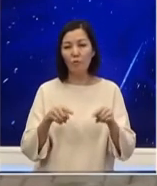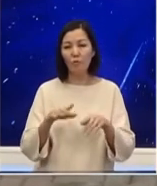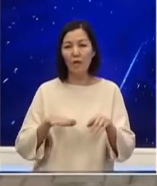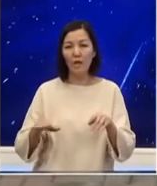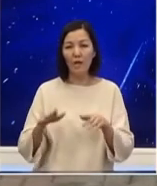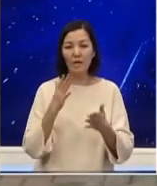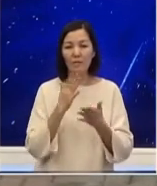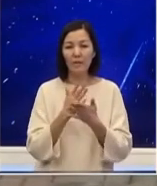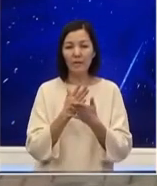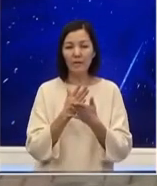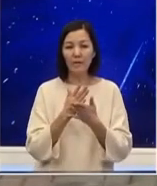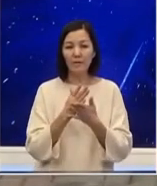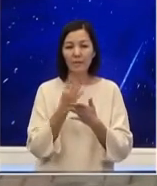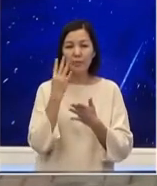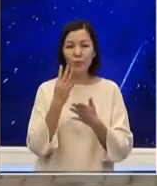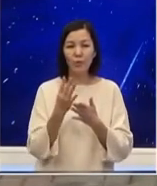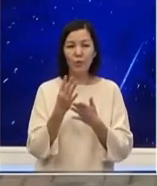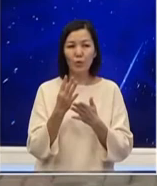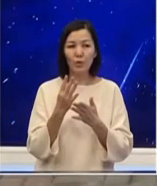қарастырылған. Одан кейін жаңағы төрт